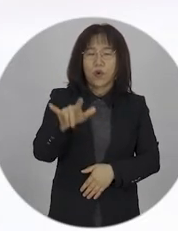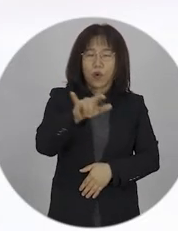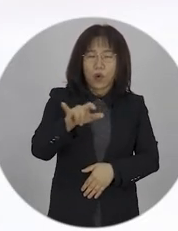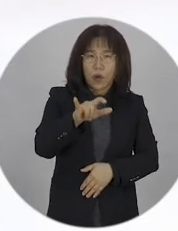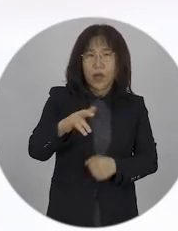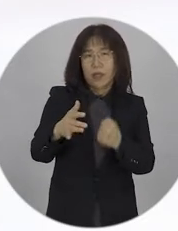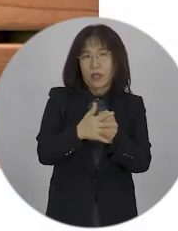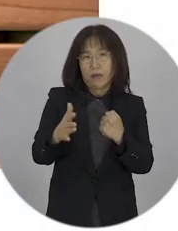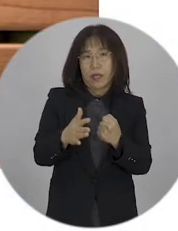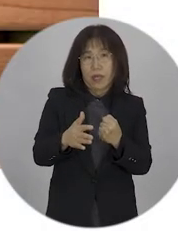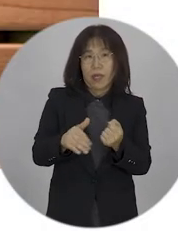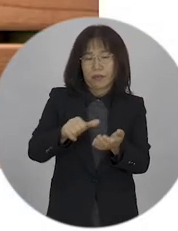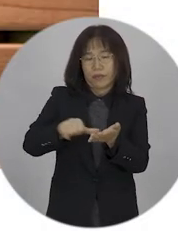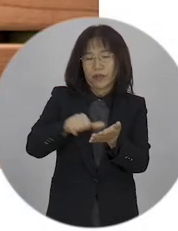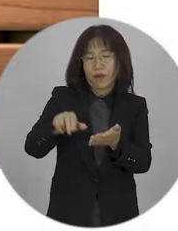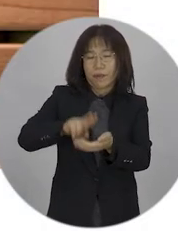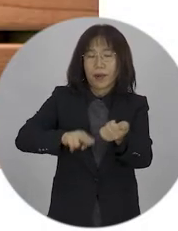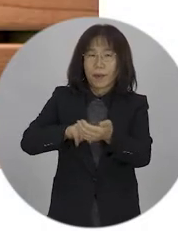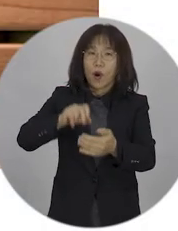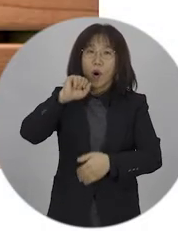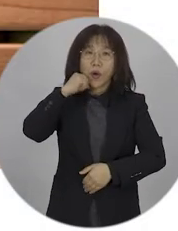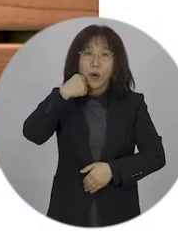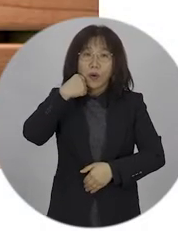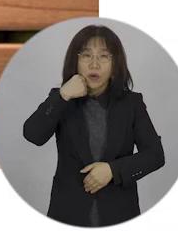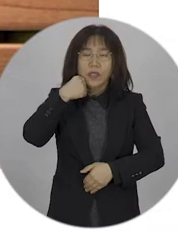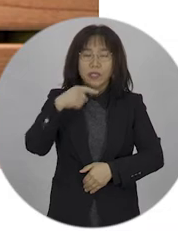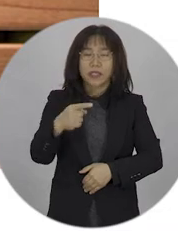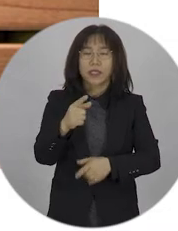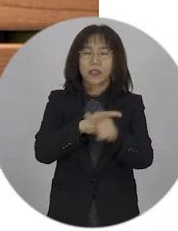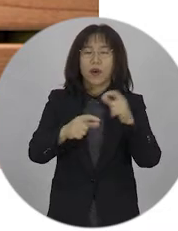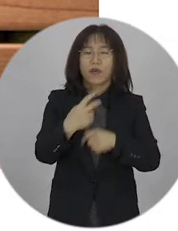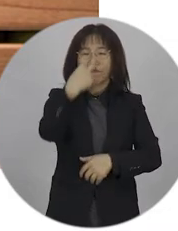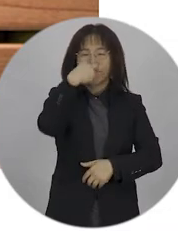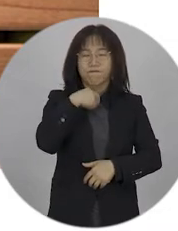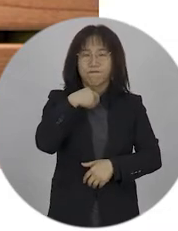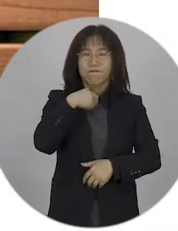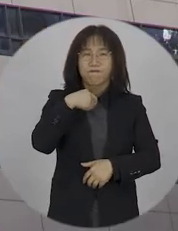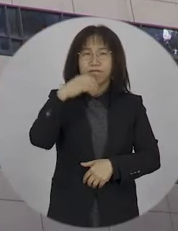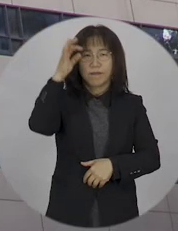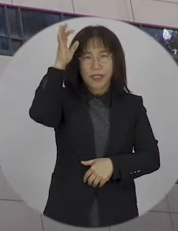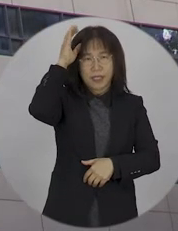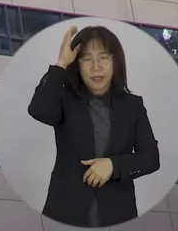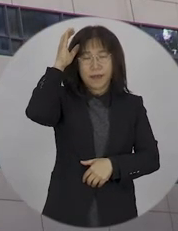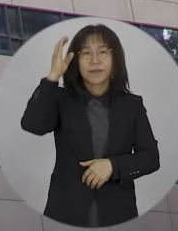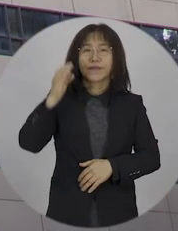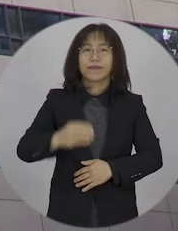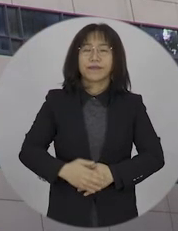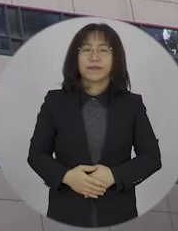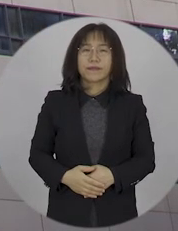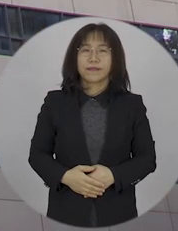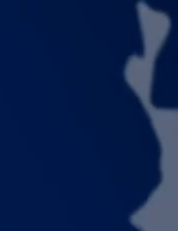여파로 어려워진 친환경 농산물 판로 확대라는 일거양득의 효과를 기대하고 있습니다.